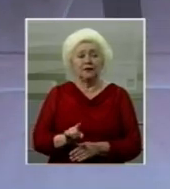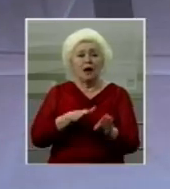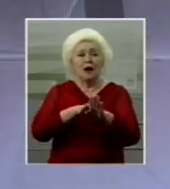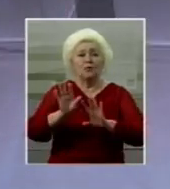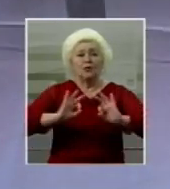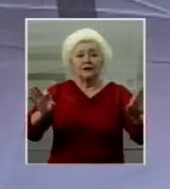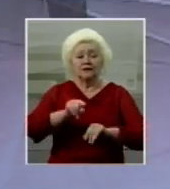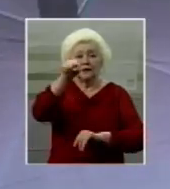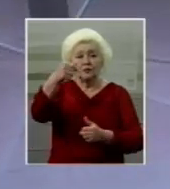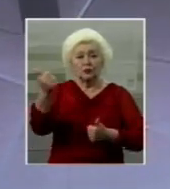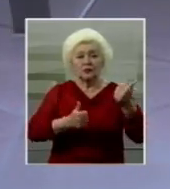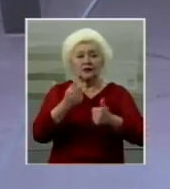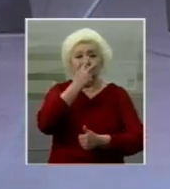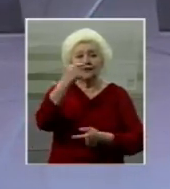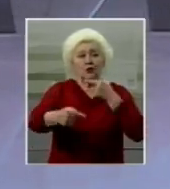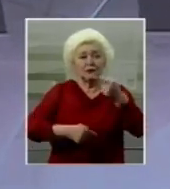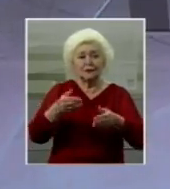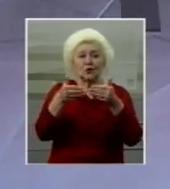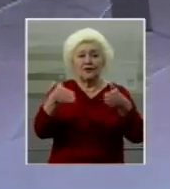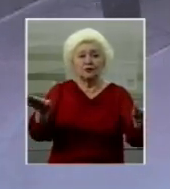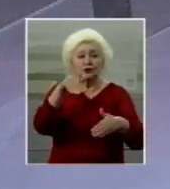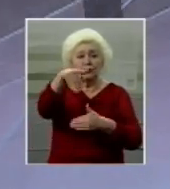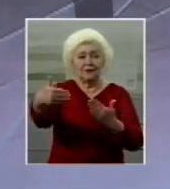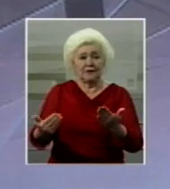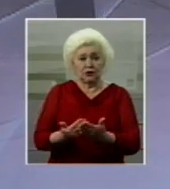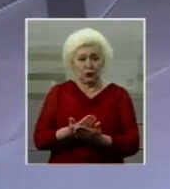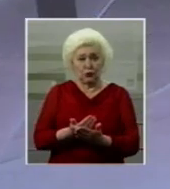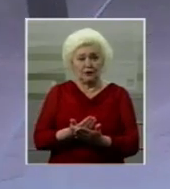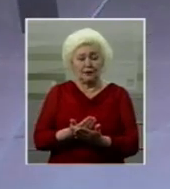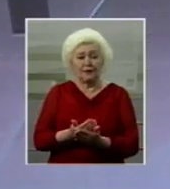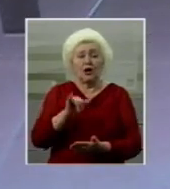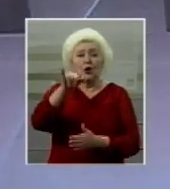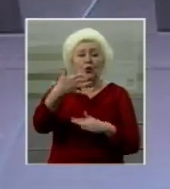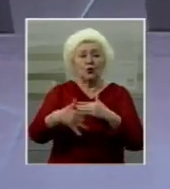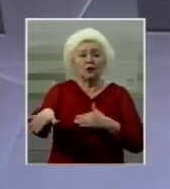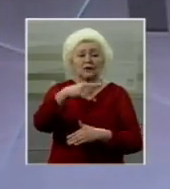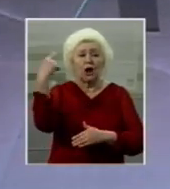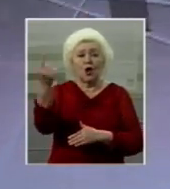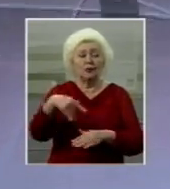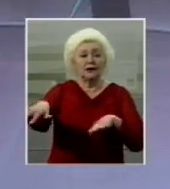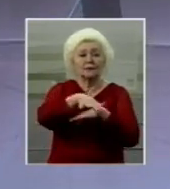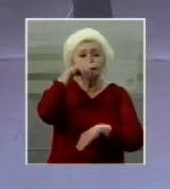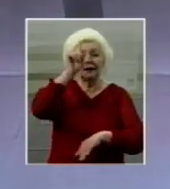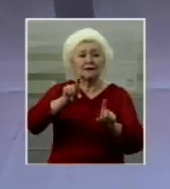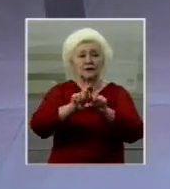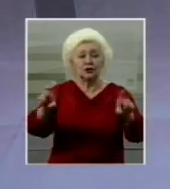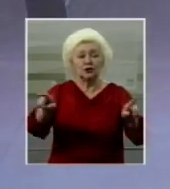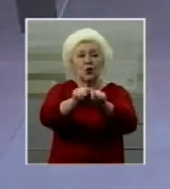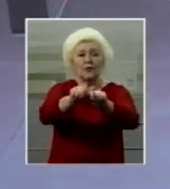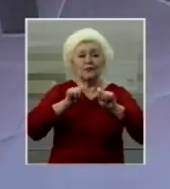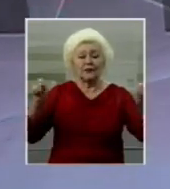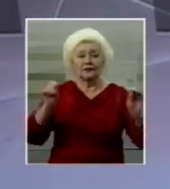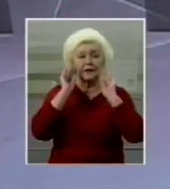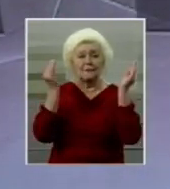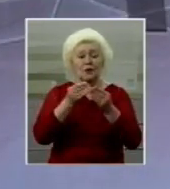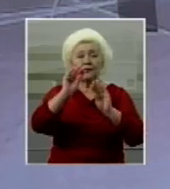Повний сюжет про змагання дивіться у наступному випуску «Таврійських новин». У Херсонському обласному краєзнавчому музеї відкрилася